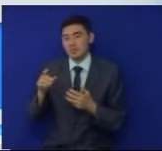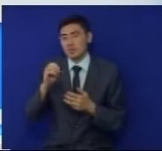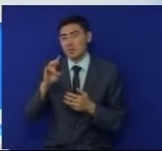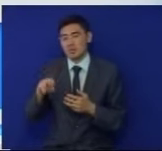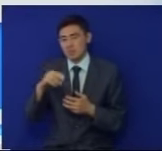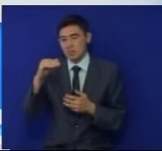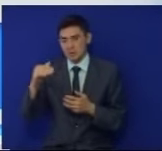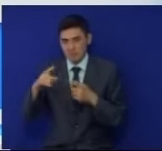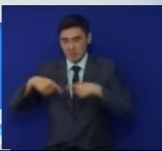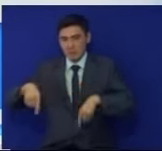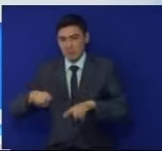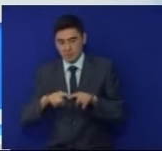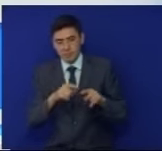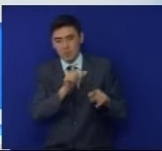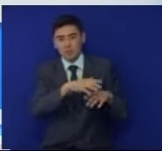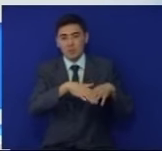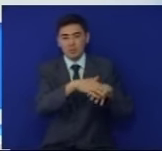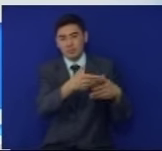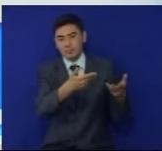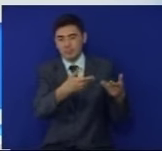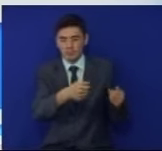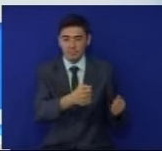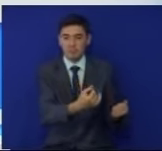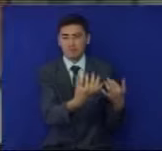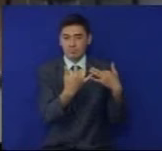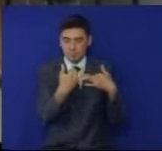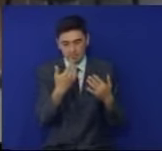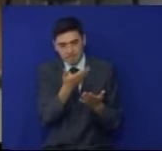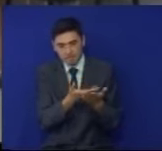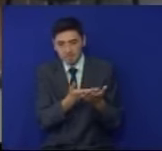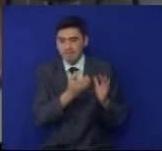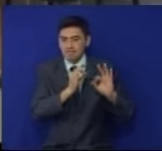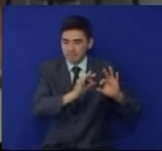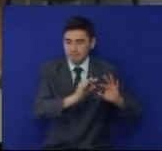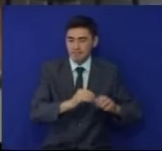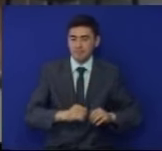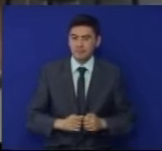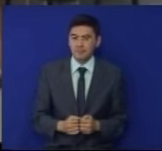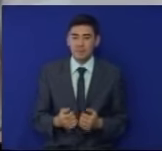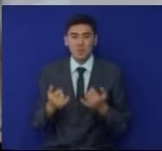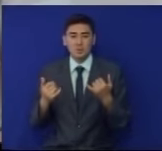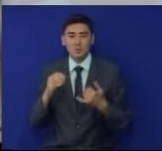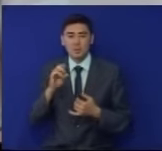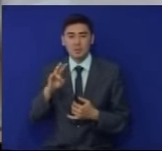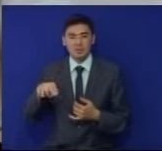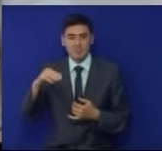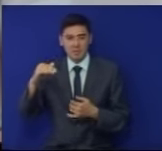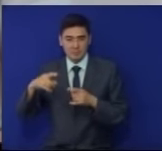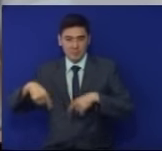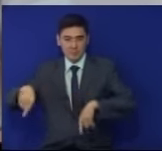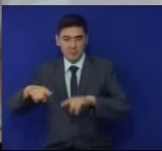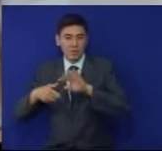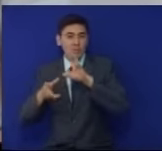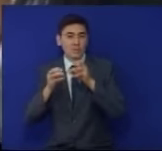Единого накопительного пенсионного фонда организовали день открытых дверей. На сегодняшний день в Едином накопительном пенсионном фонде